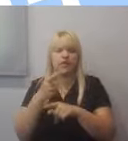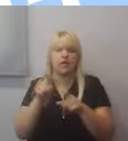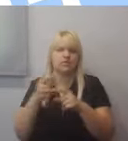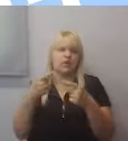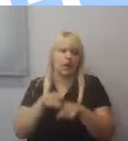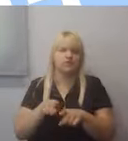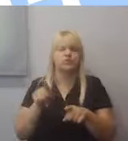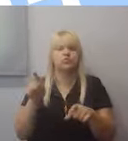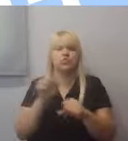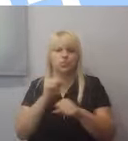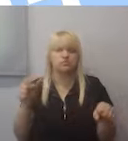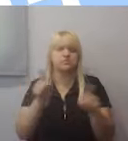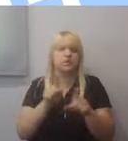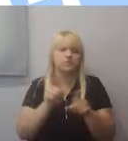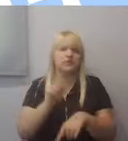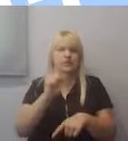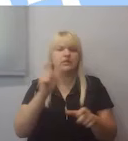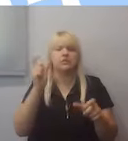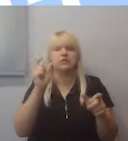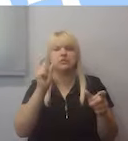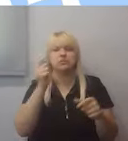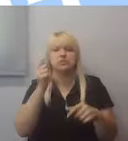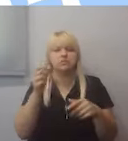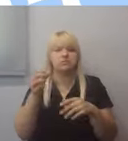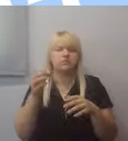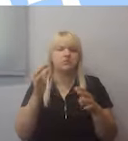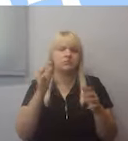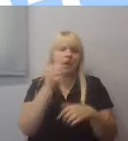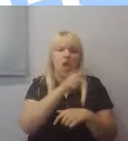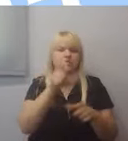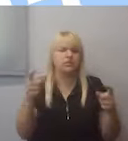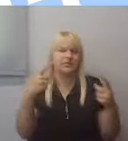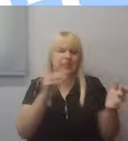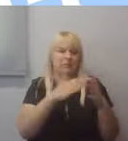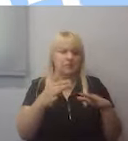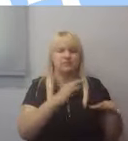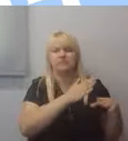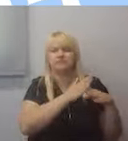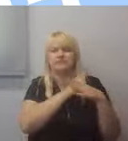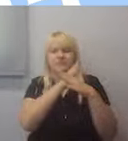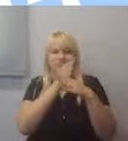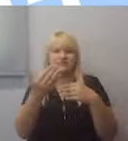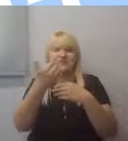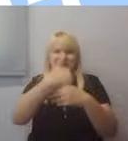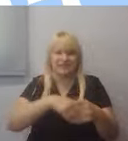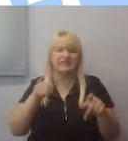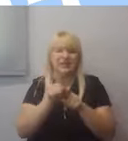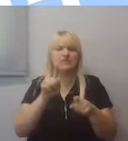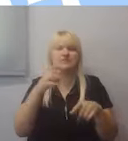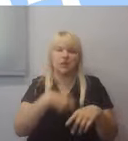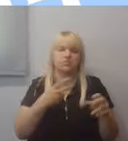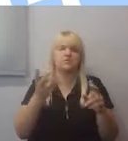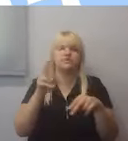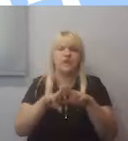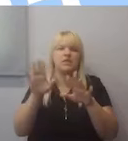personas no citām pilsētām un mums viņas jāizvieto tanīs pašās teiksim skolu